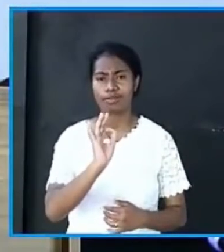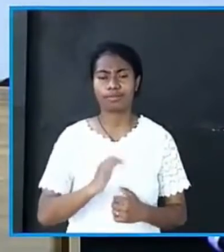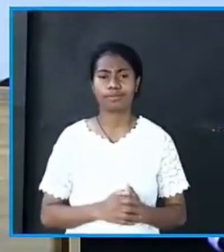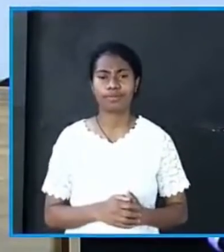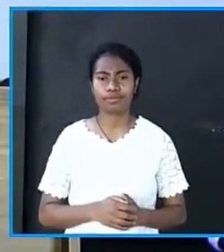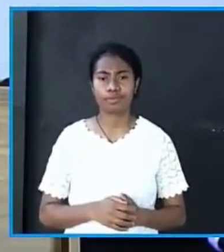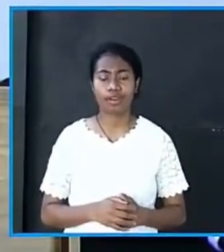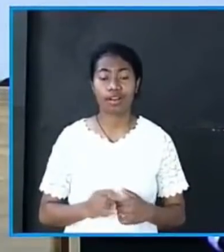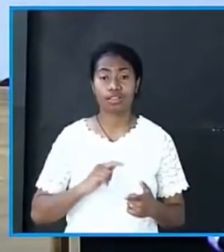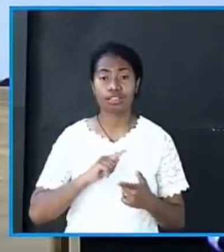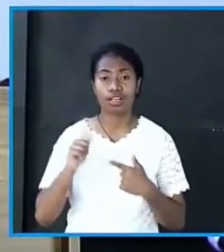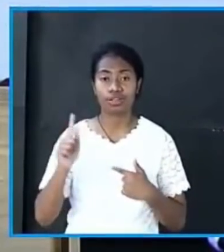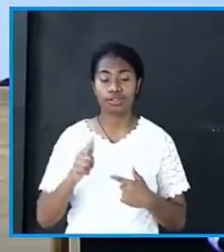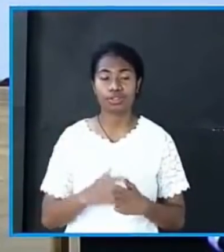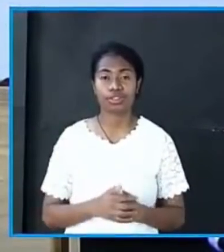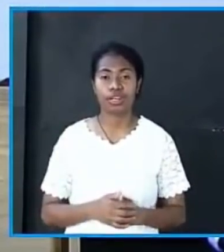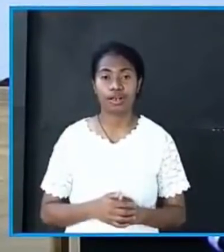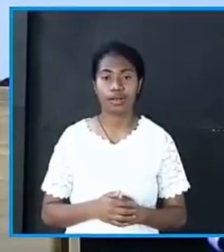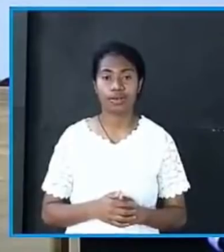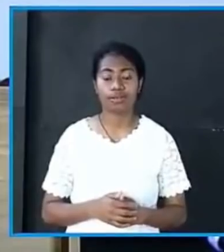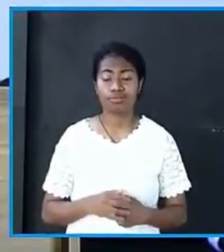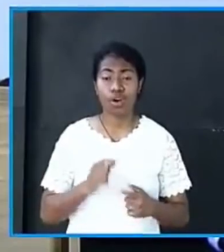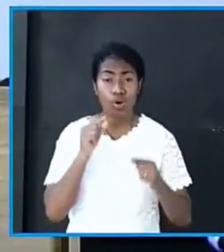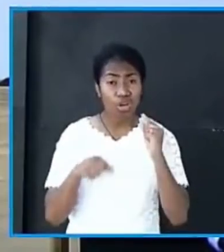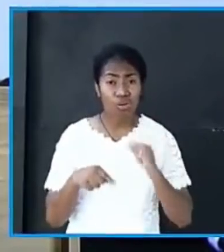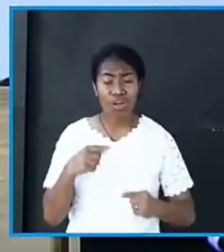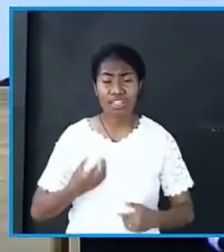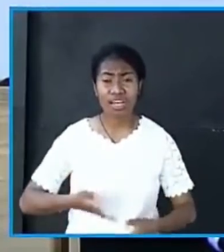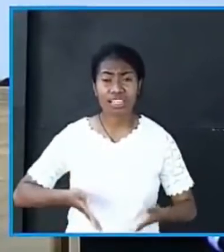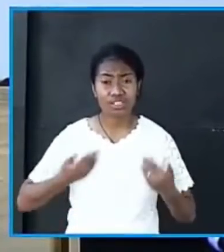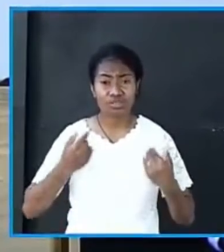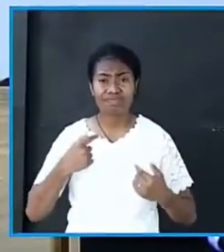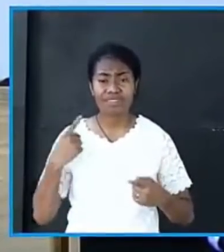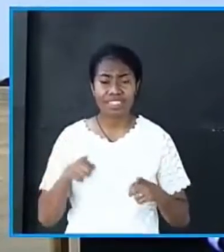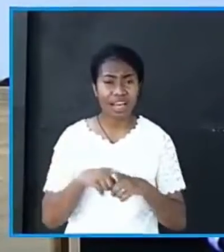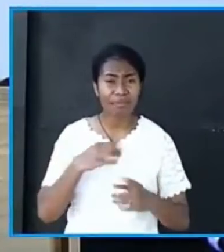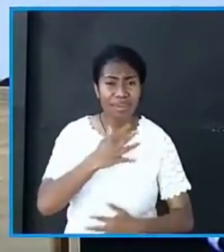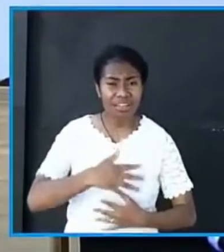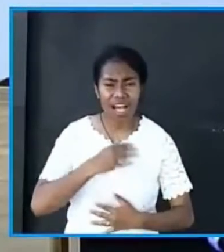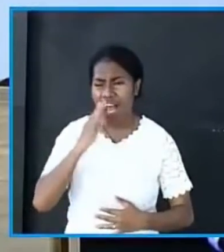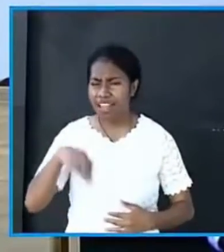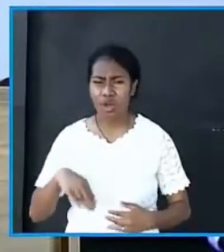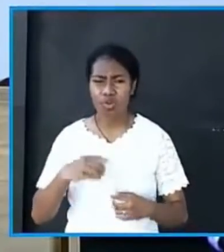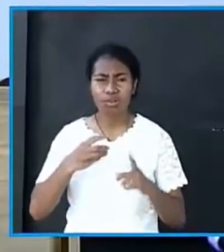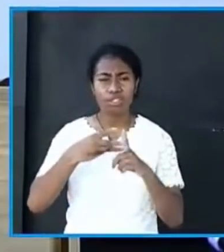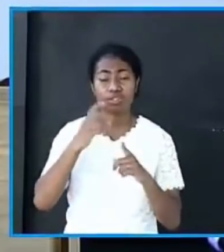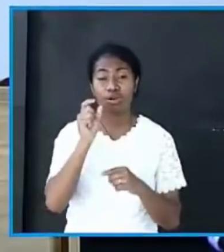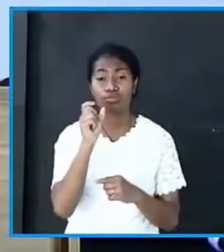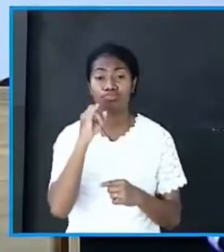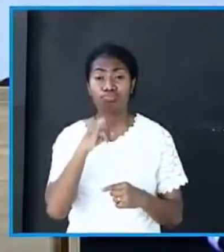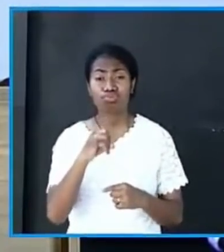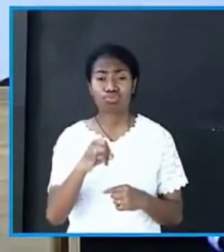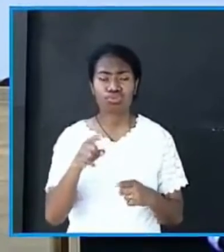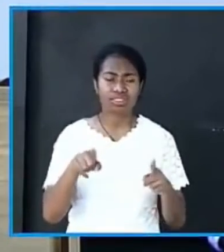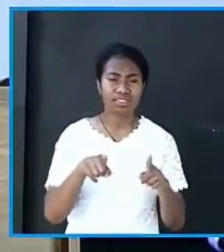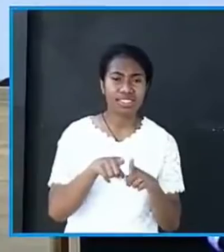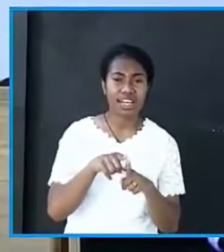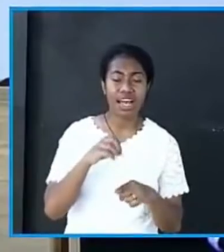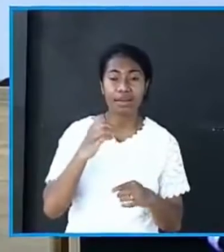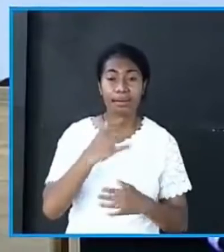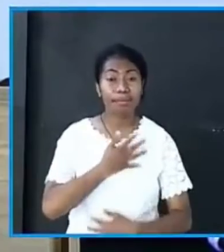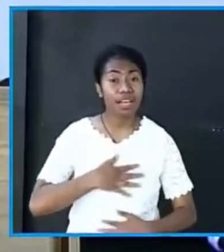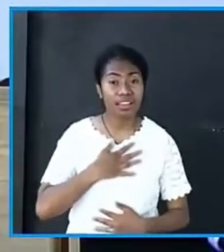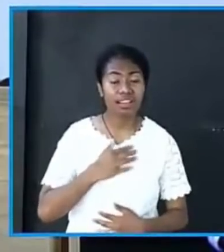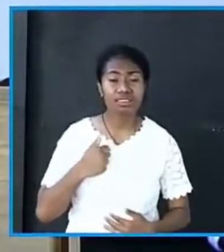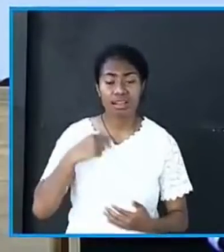sayangnya banyak orang hidup seperti binatang atau lebih buruk Tari Hai Saya